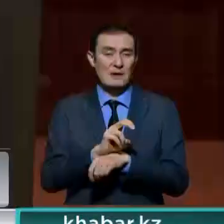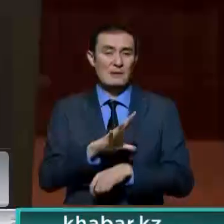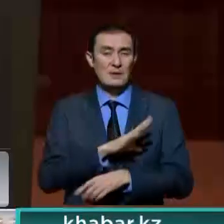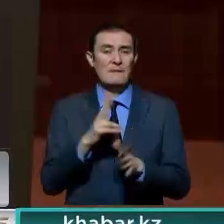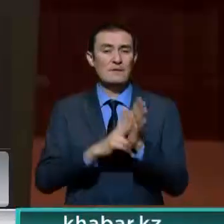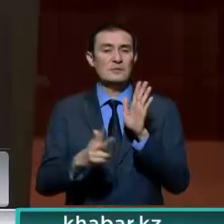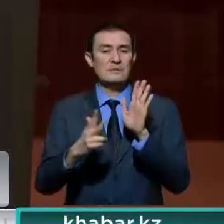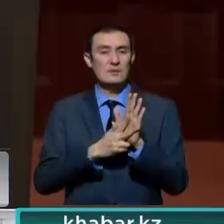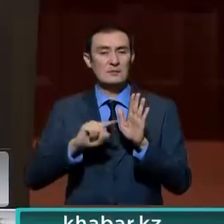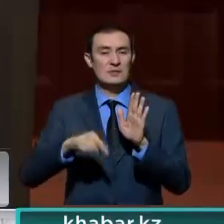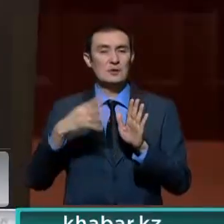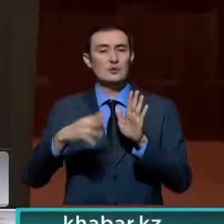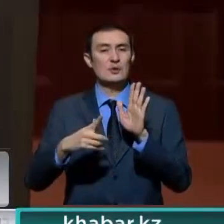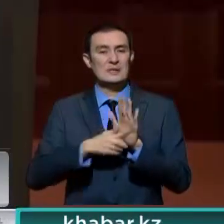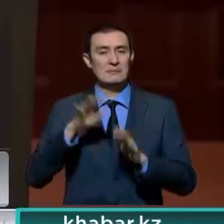составила